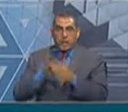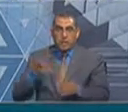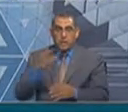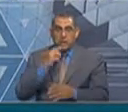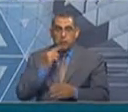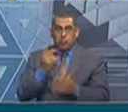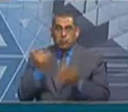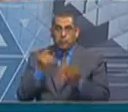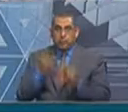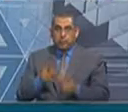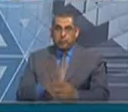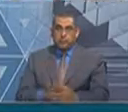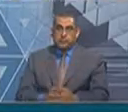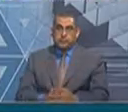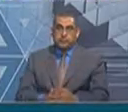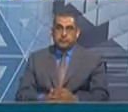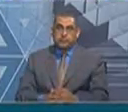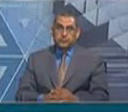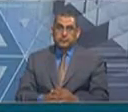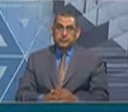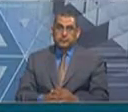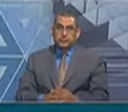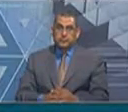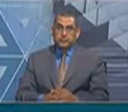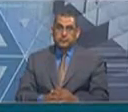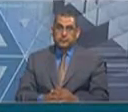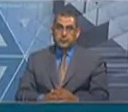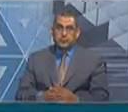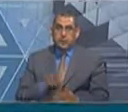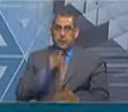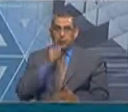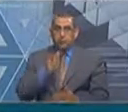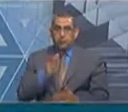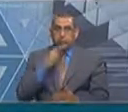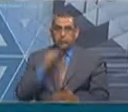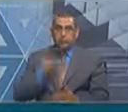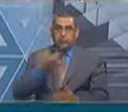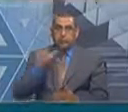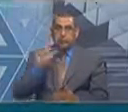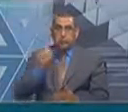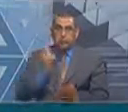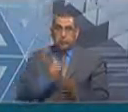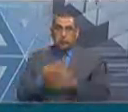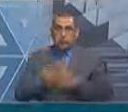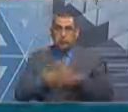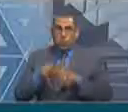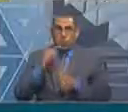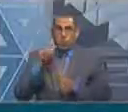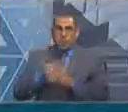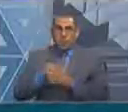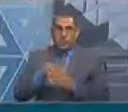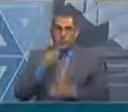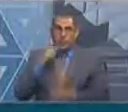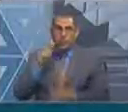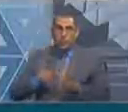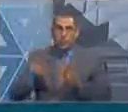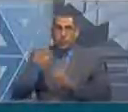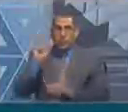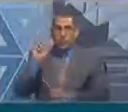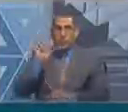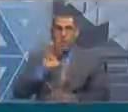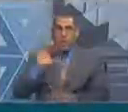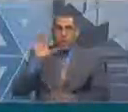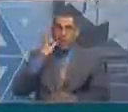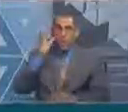جوهر هوية الاتحاد الأوروبي. إلى ذلك التقت زعيمة المعارضة البيلاروسية خانوفسكايا وزراء خارجية الاتحاد